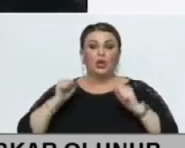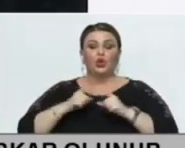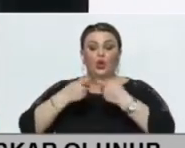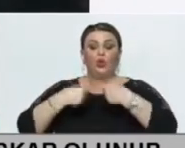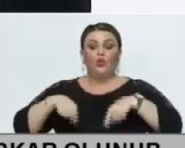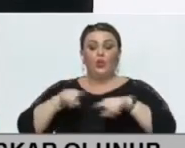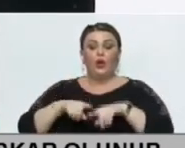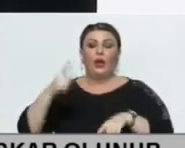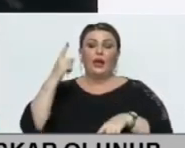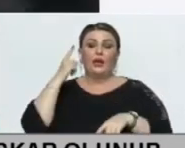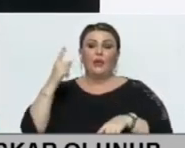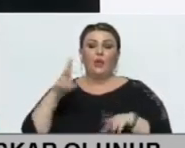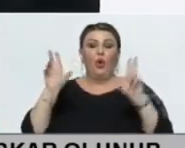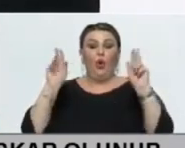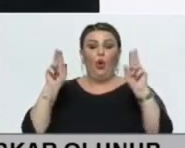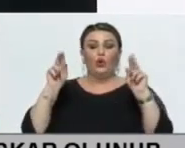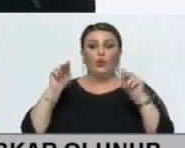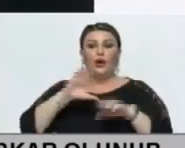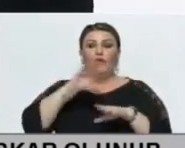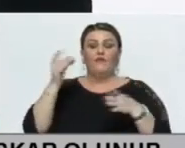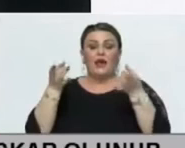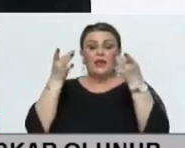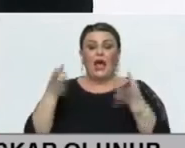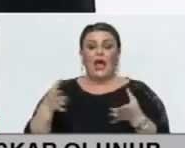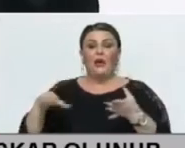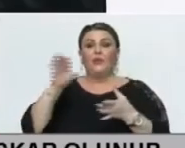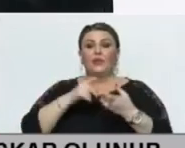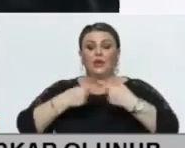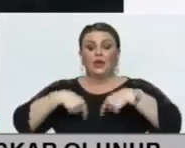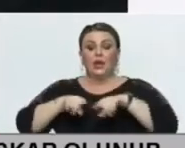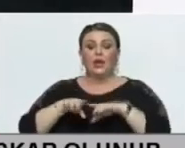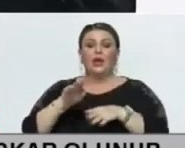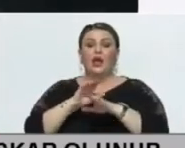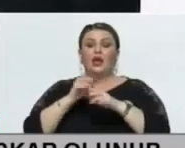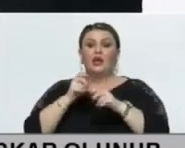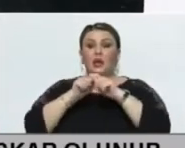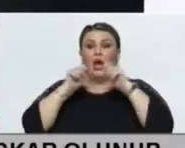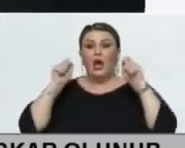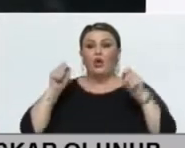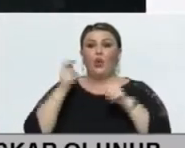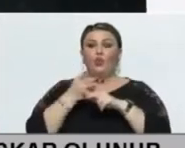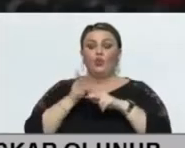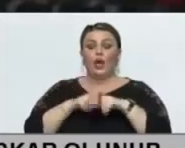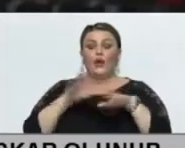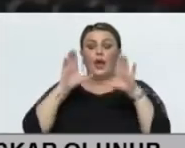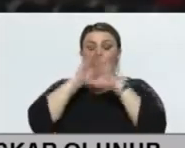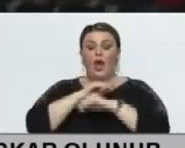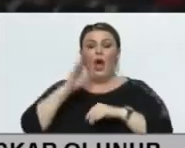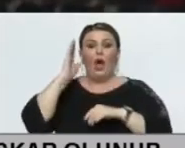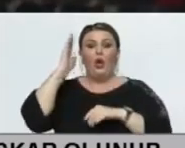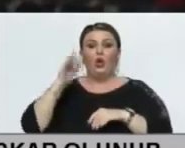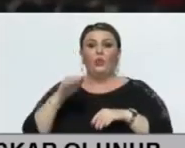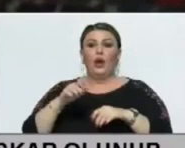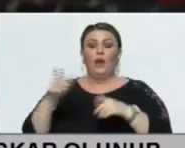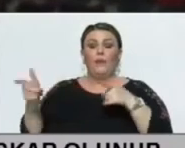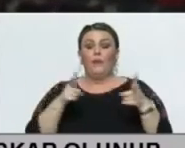bölgədə bir xoşbəxtlik və sabitlik adası yaratsın ki, buna da nail olmağa başlayıb. Həm